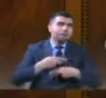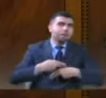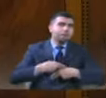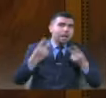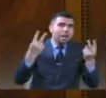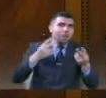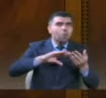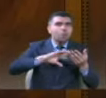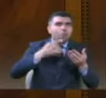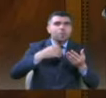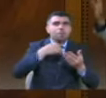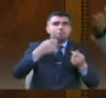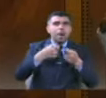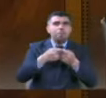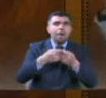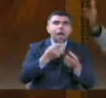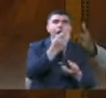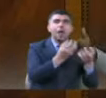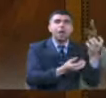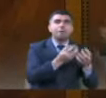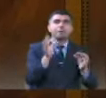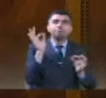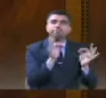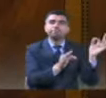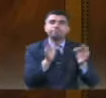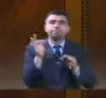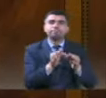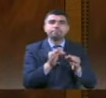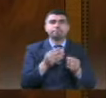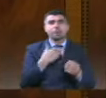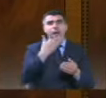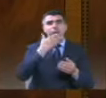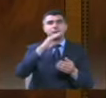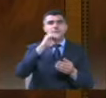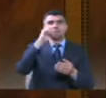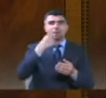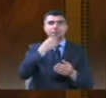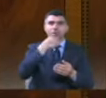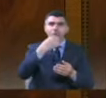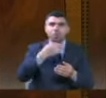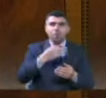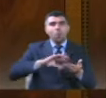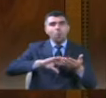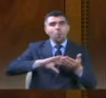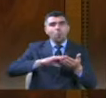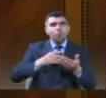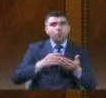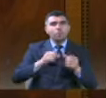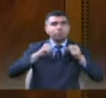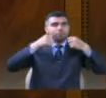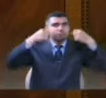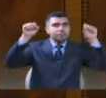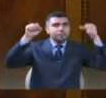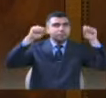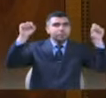هو العرس بليلة مشى كيشعل العافية قبل أن تشتعل. ولكن الحمد لله سمعنا دعوات إلى إضرابات عامة غير